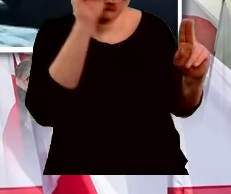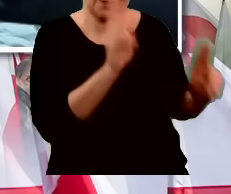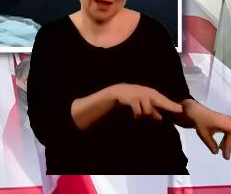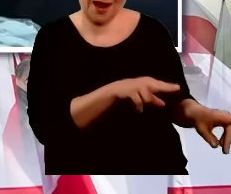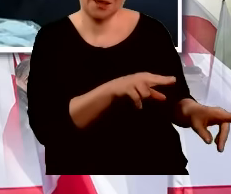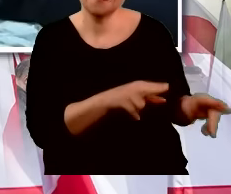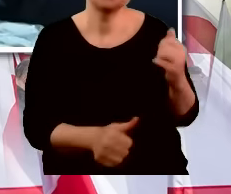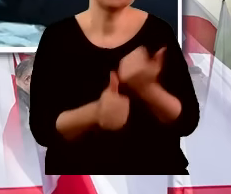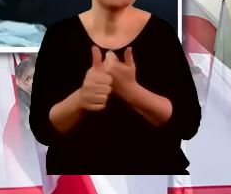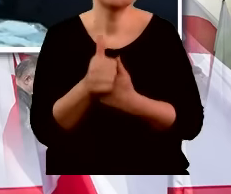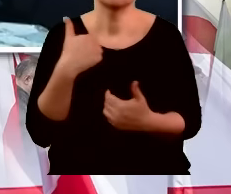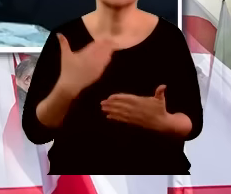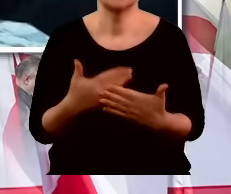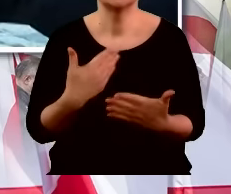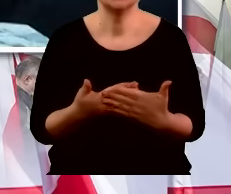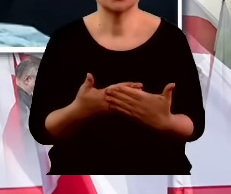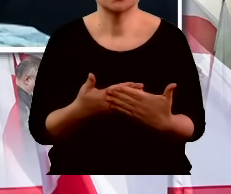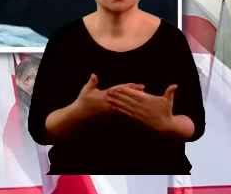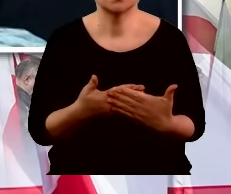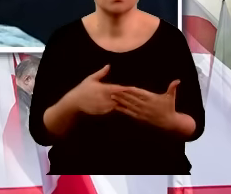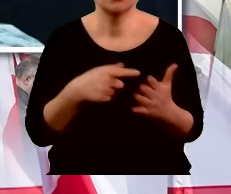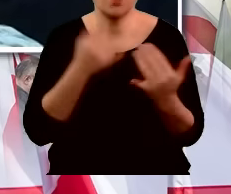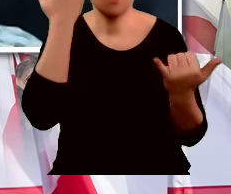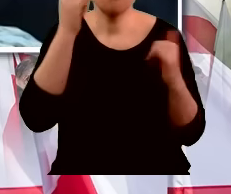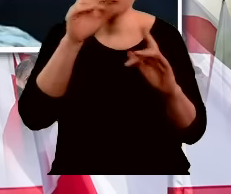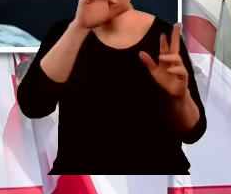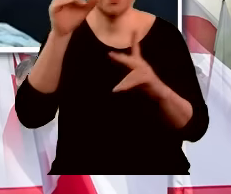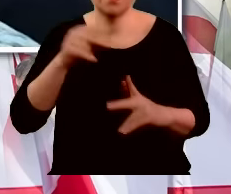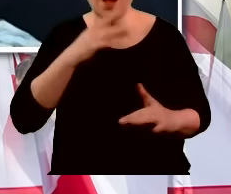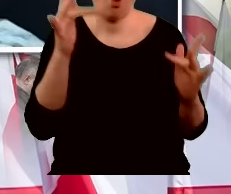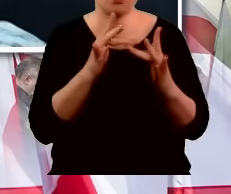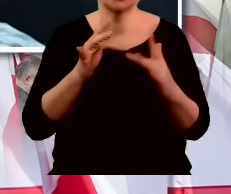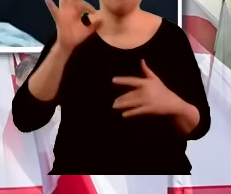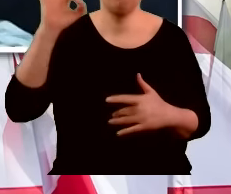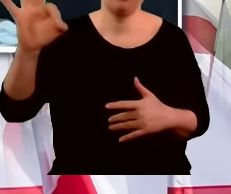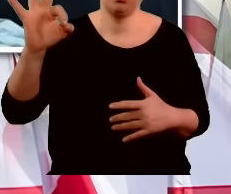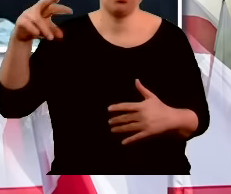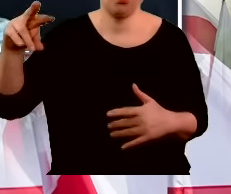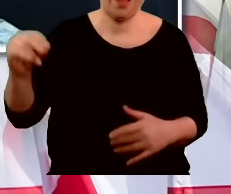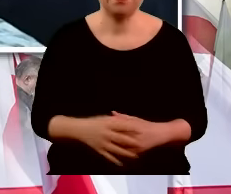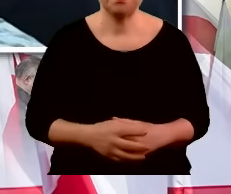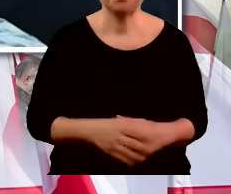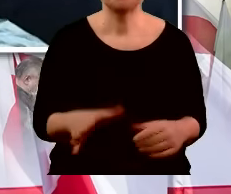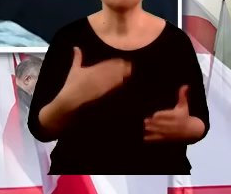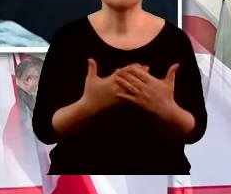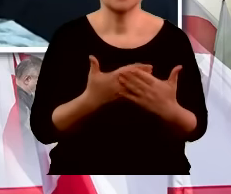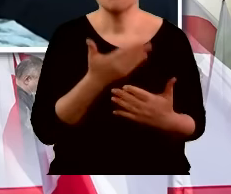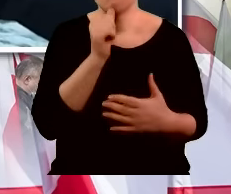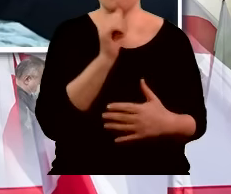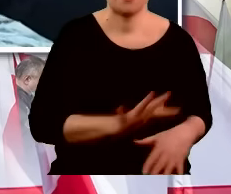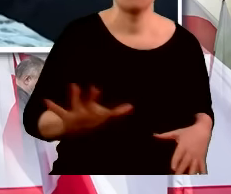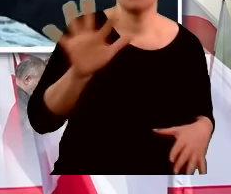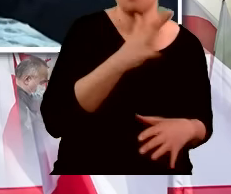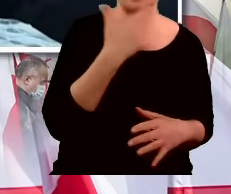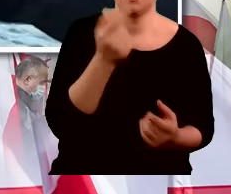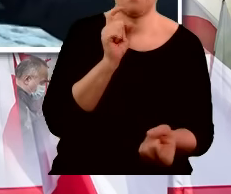tego powodu, że wynika to z błędnej interpretacji orzecznictwa europejskiego. Dlatego, że nikt nie kwestionuje w Europie, a